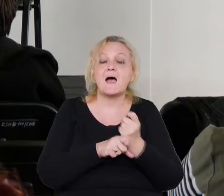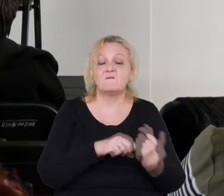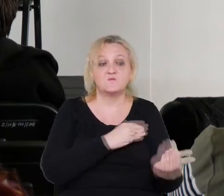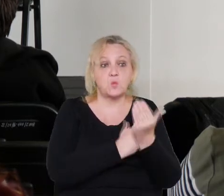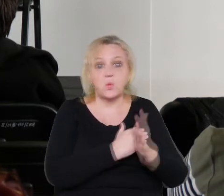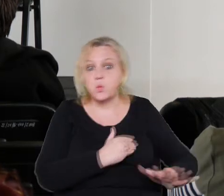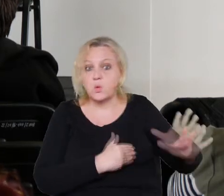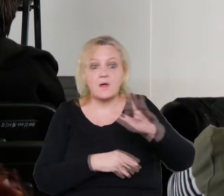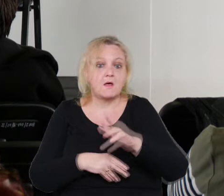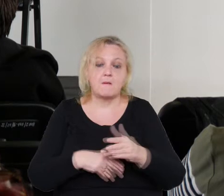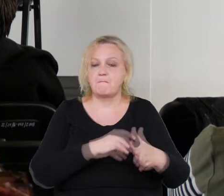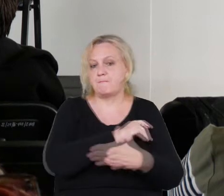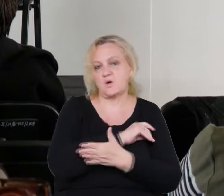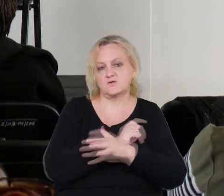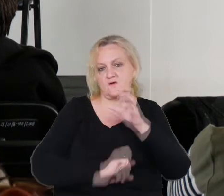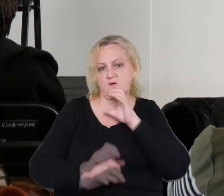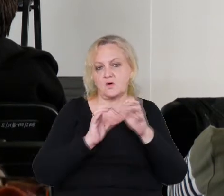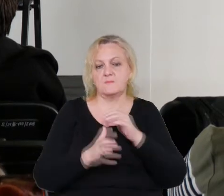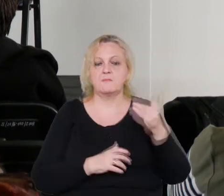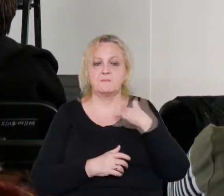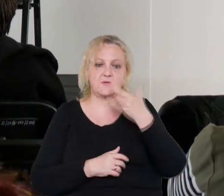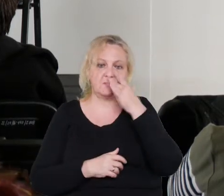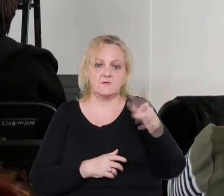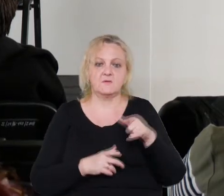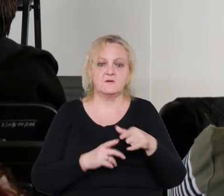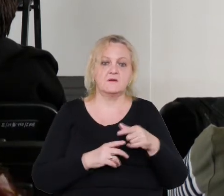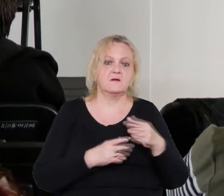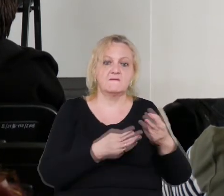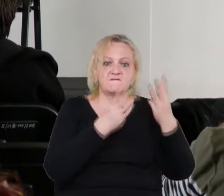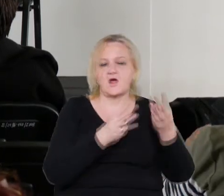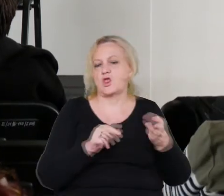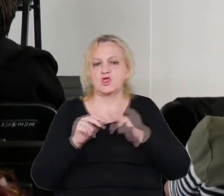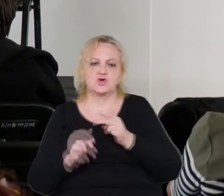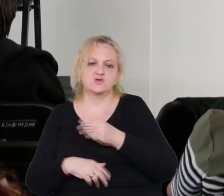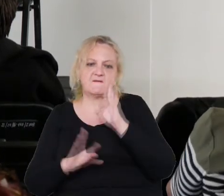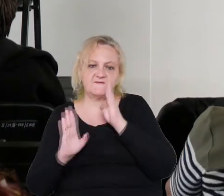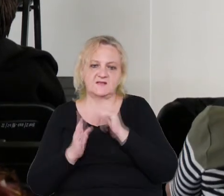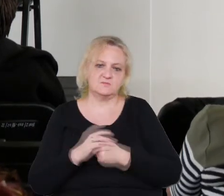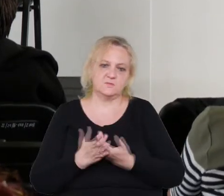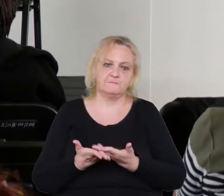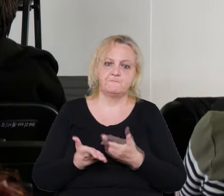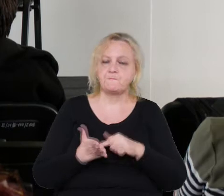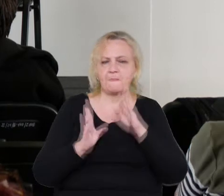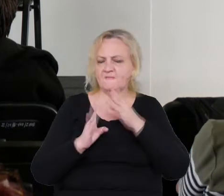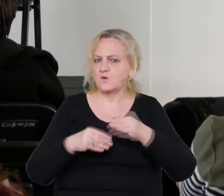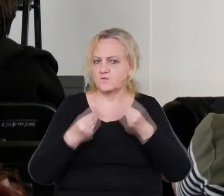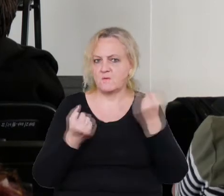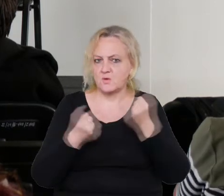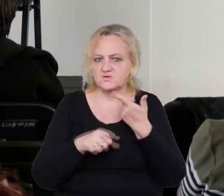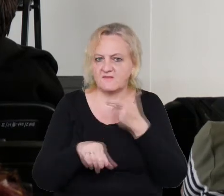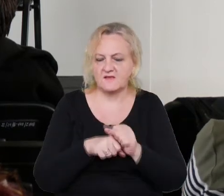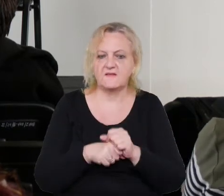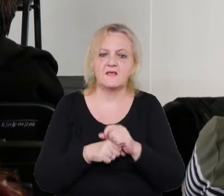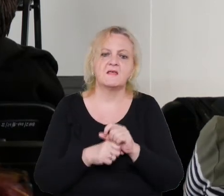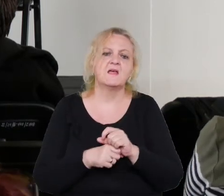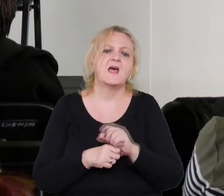podstawowym narzędziem Komunikacji Białorusi jest rzeczą ważniejsza niż Facebook Facebook niezbyt aż tak rozwinięty tak jest u nas